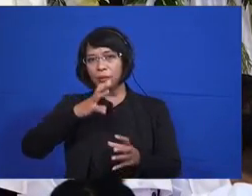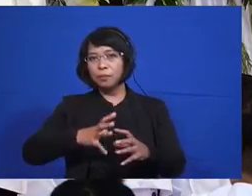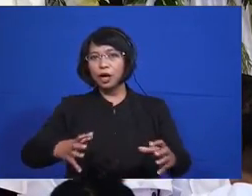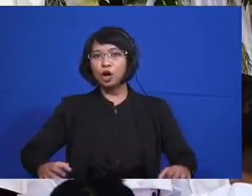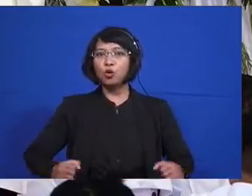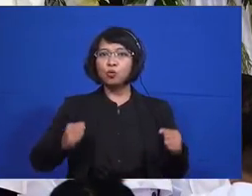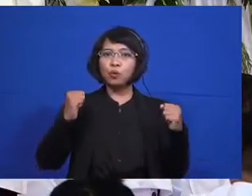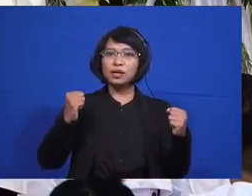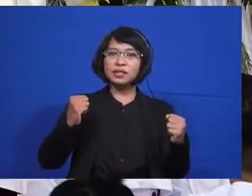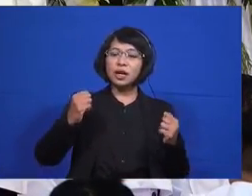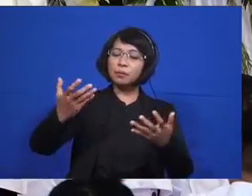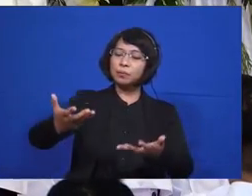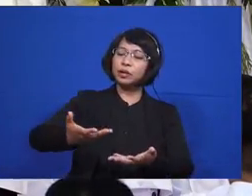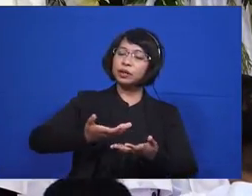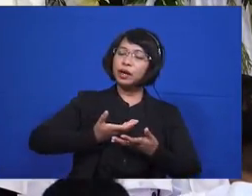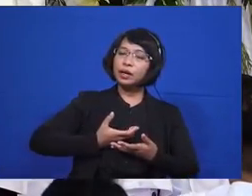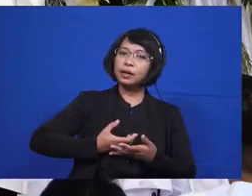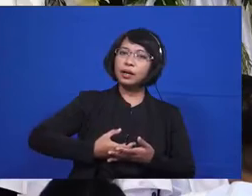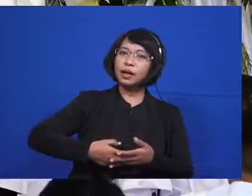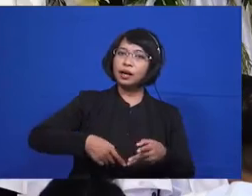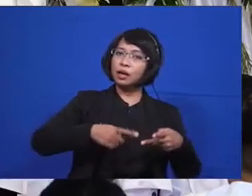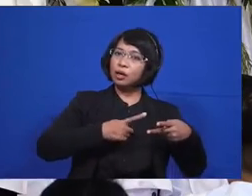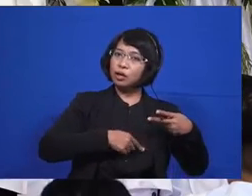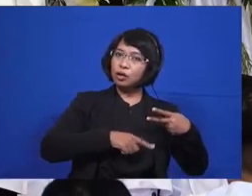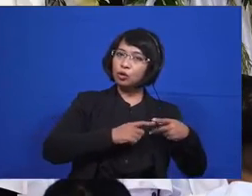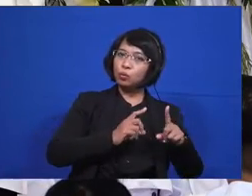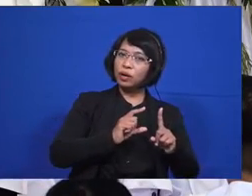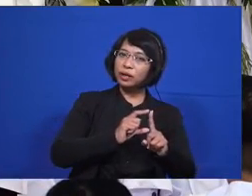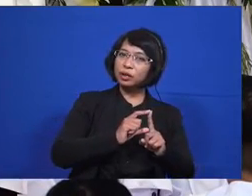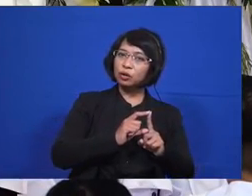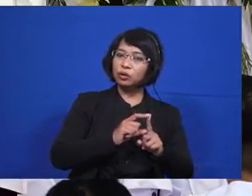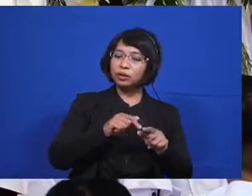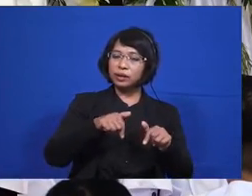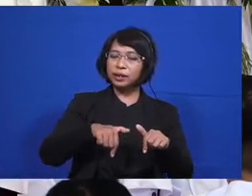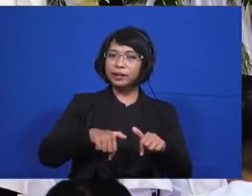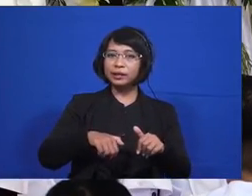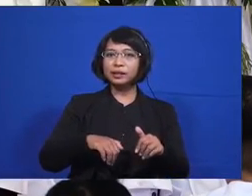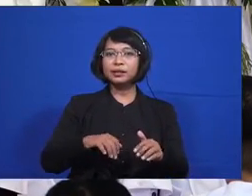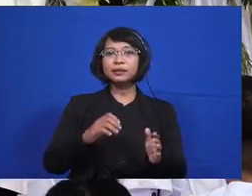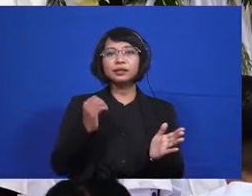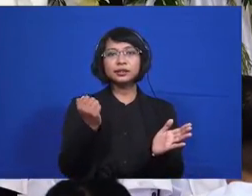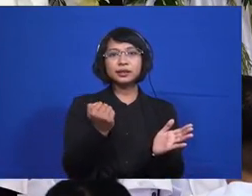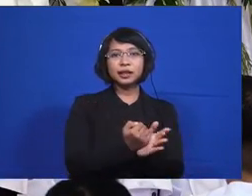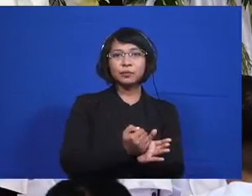anugerahkanlah kepada hamba-hambamu ini martabat imamat.